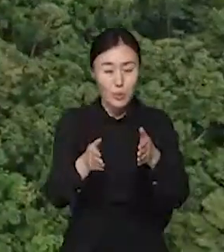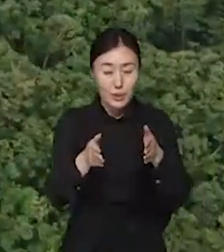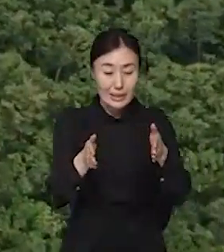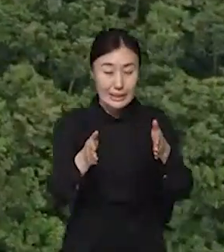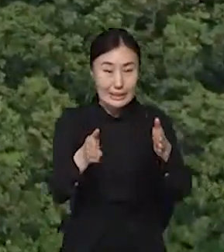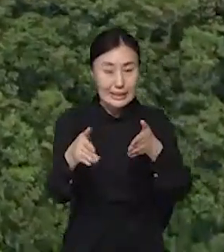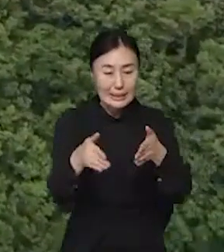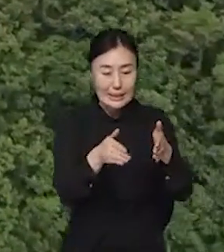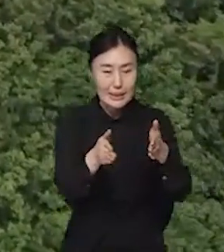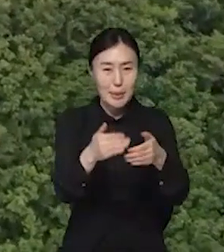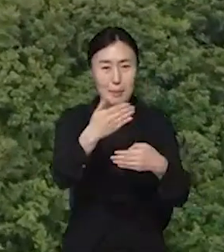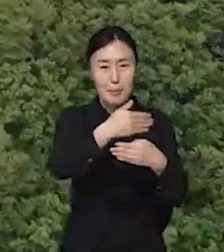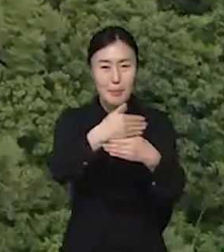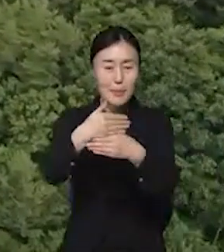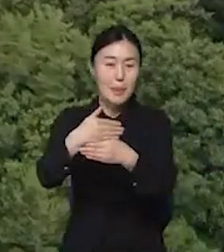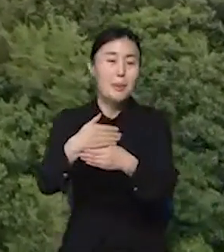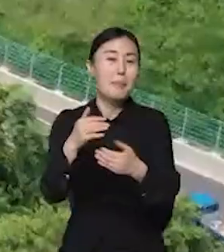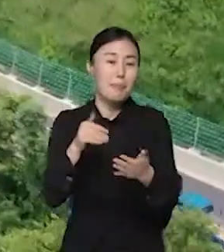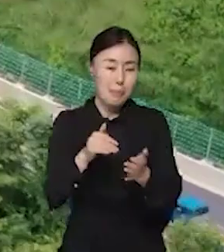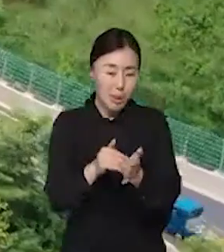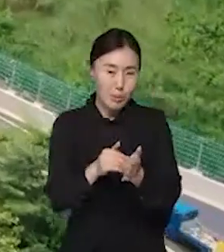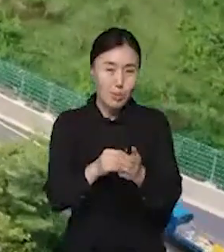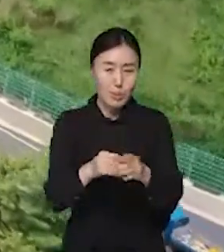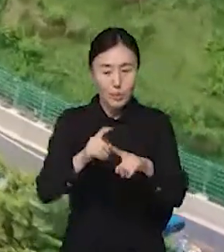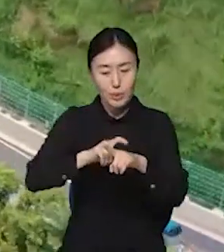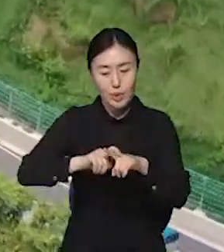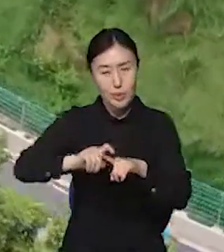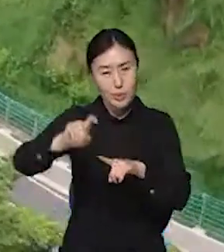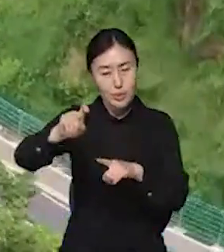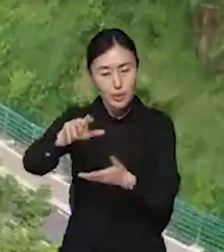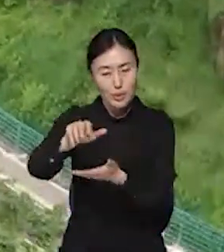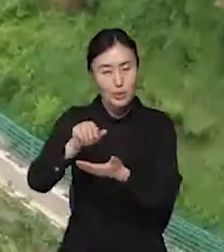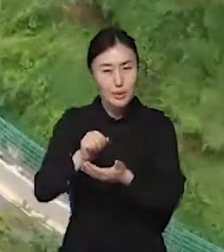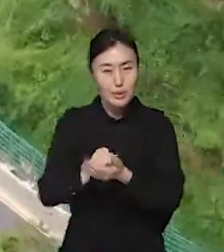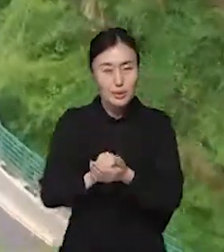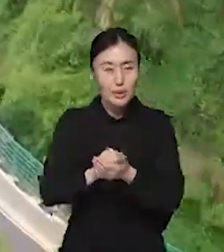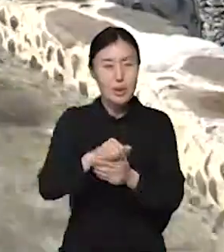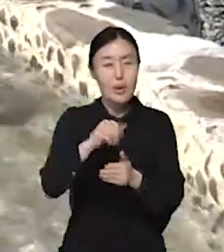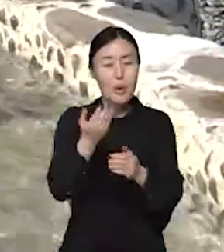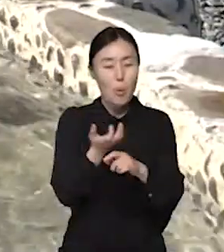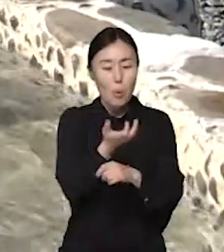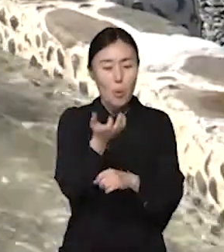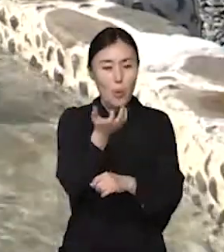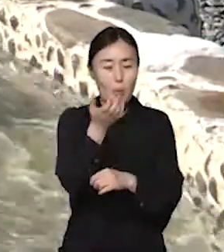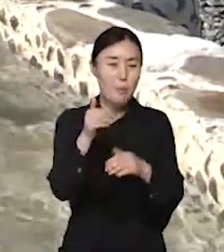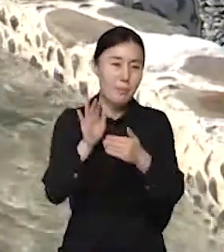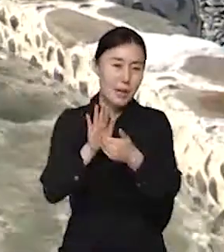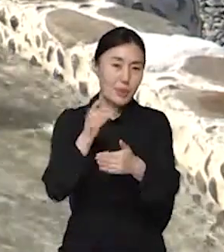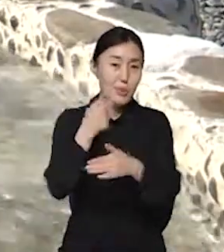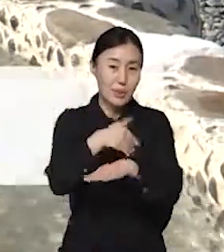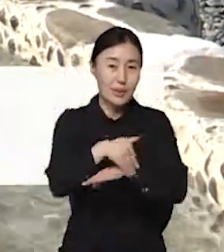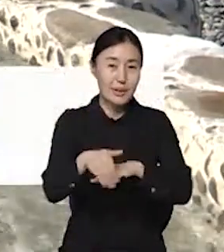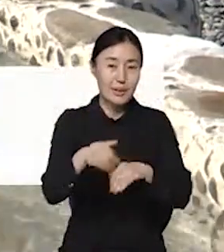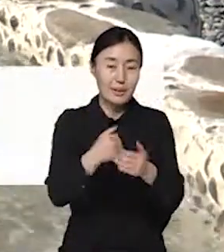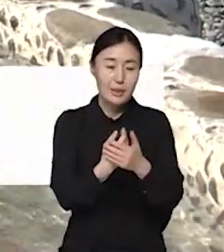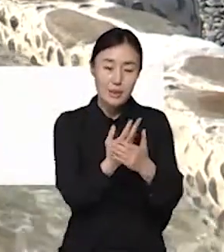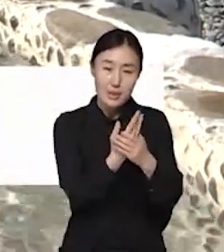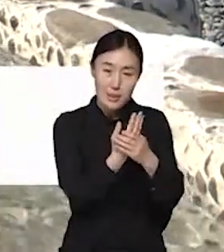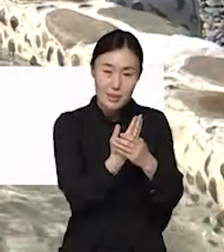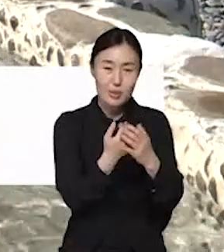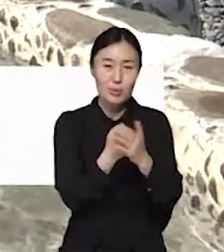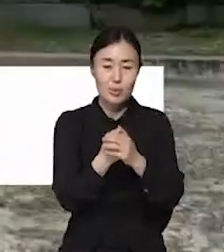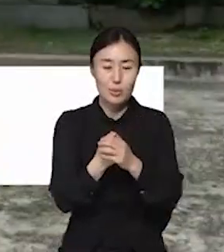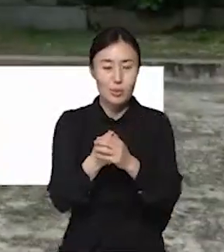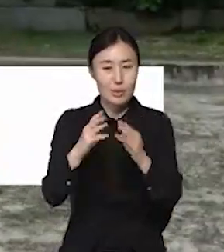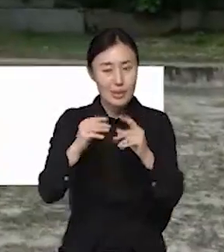폐쇄하고 케이블카를 도입해 오염 배출량을 줄이겠다는 계획입니다. 특히 지리산과 온천수,